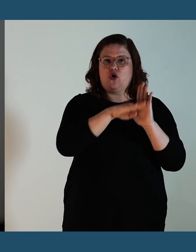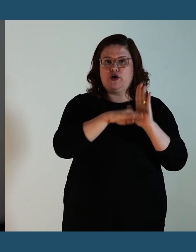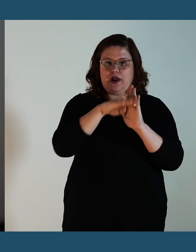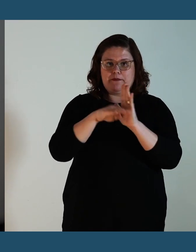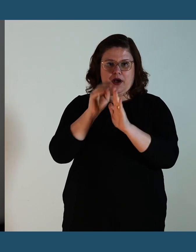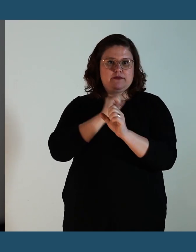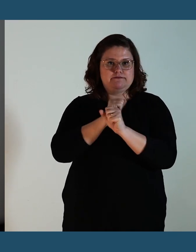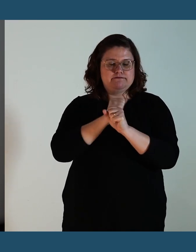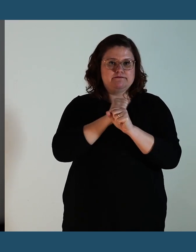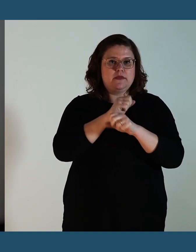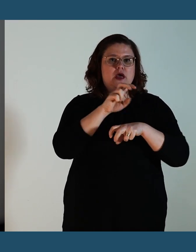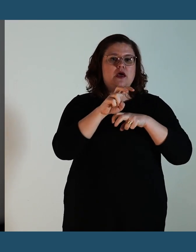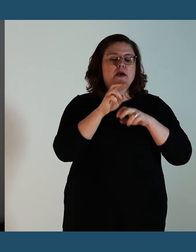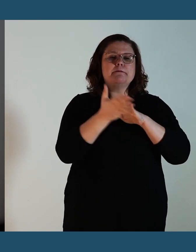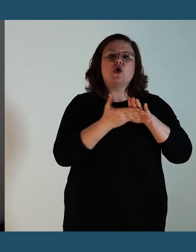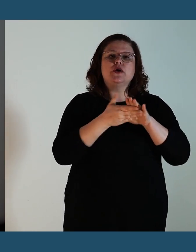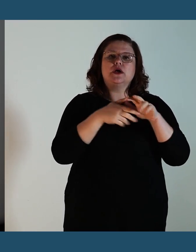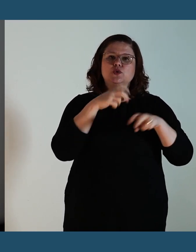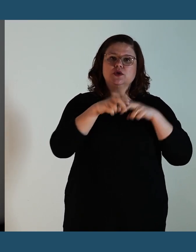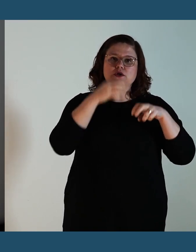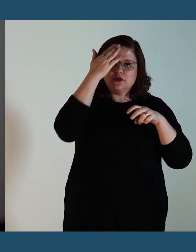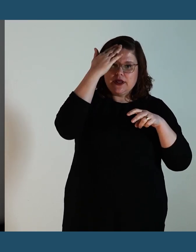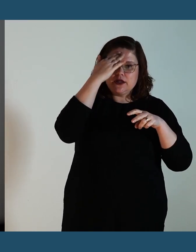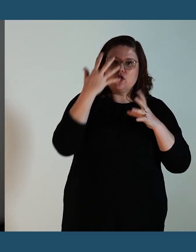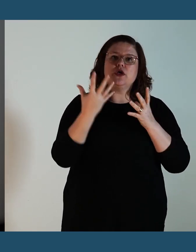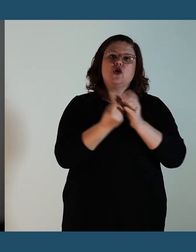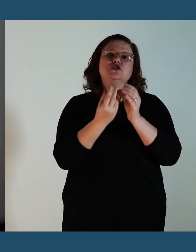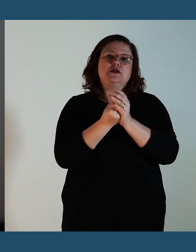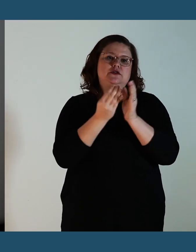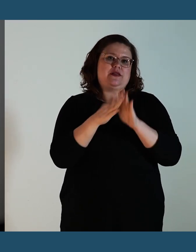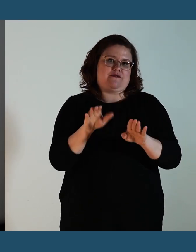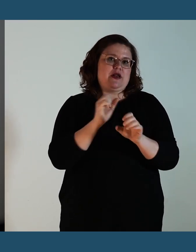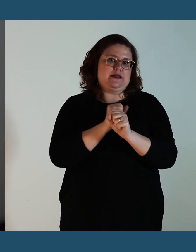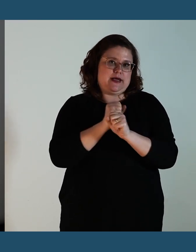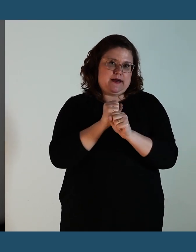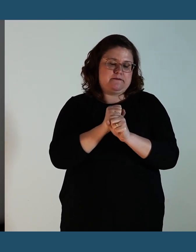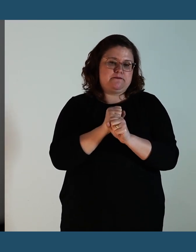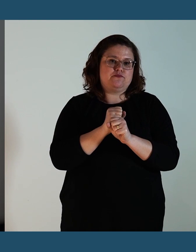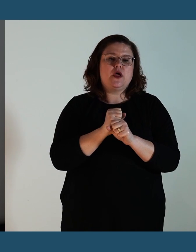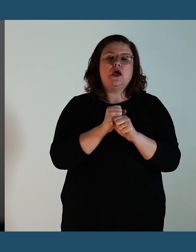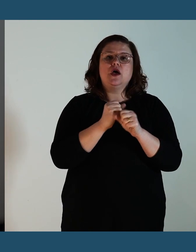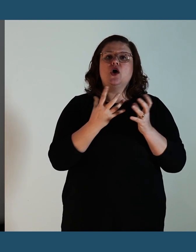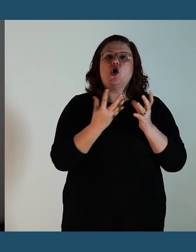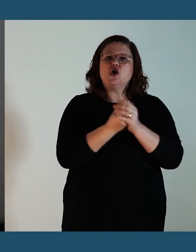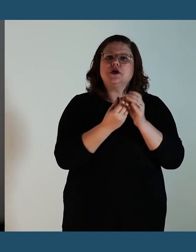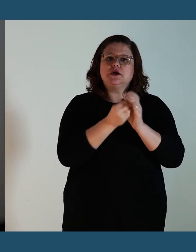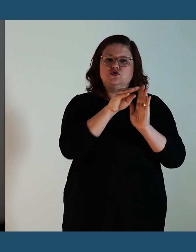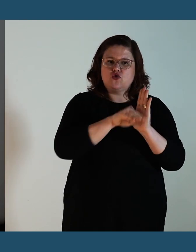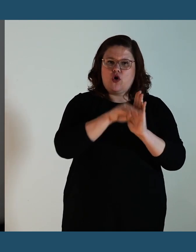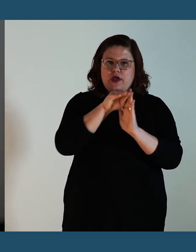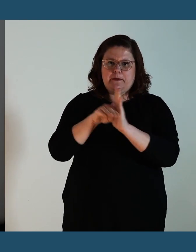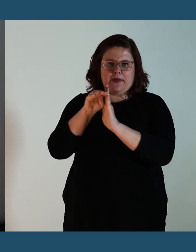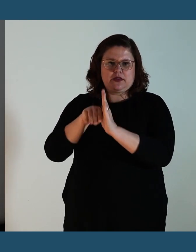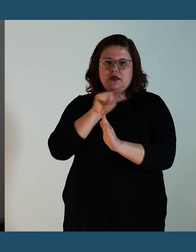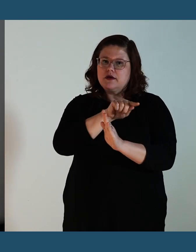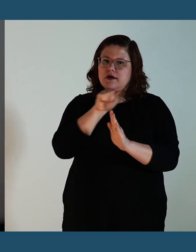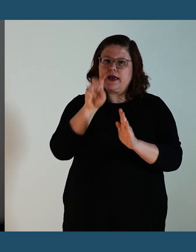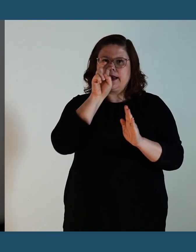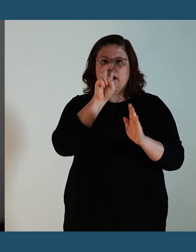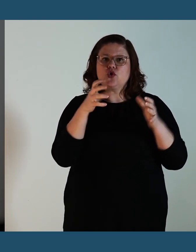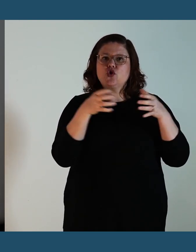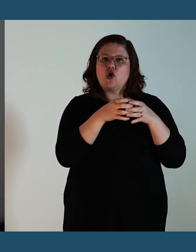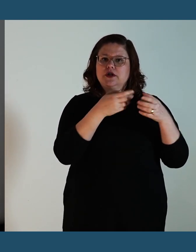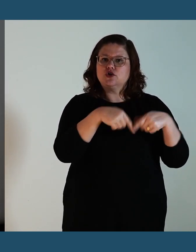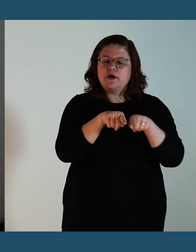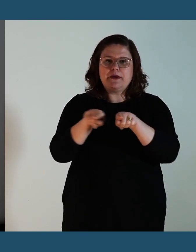joita laaditaan tutkittuun tietoon perustuen ja osallistavasti. Nämä osallisuusohjelmat sisältävät konkreettisia toimenpiteitä,